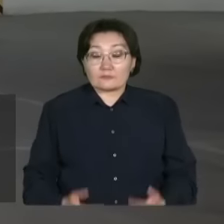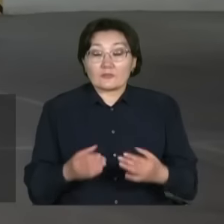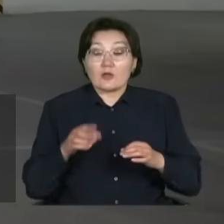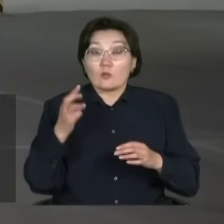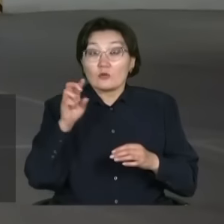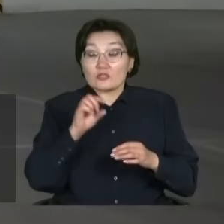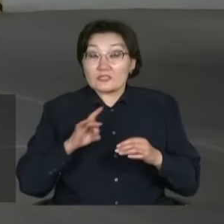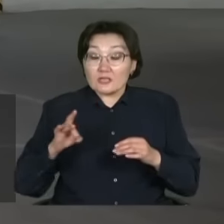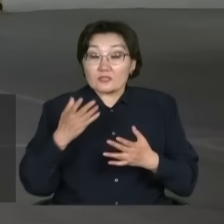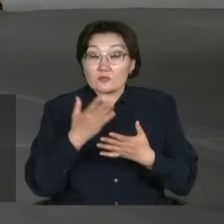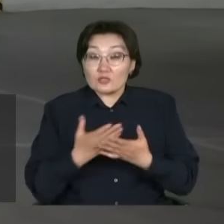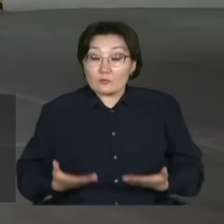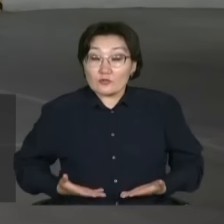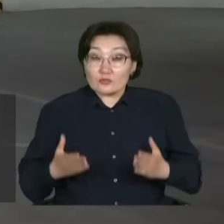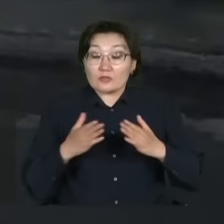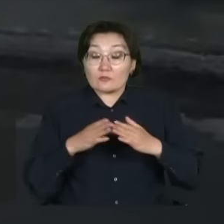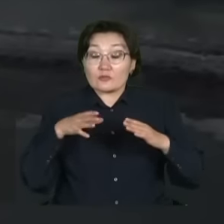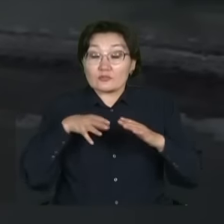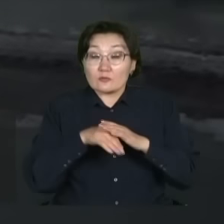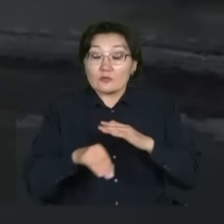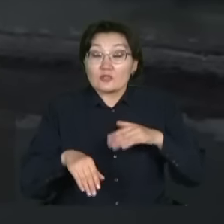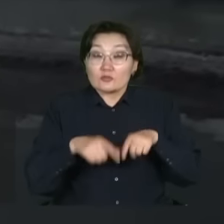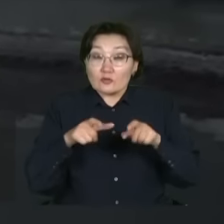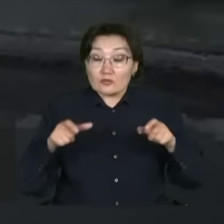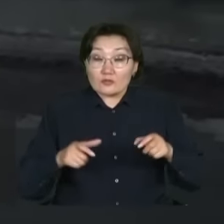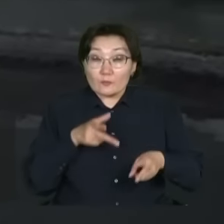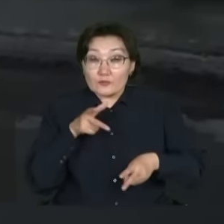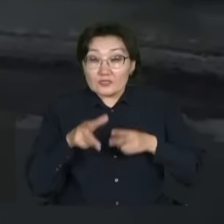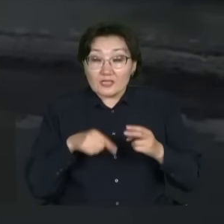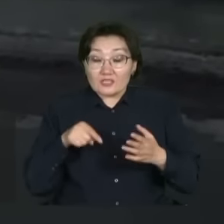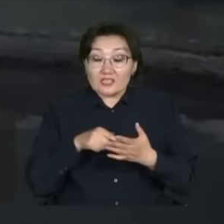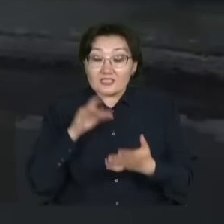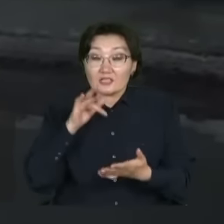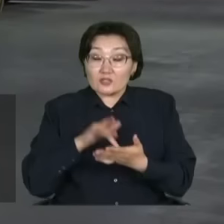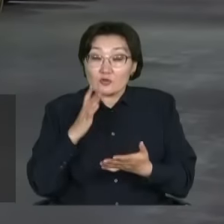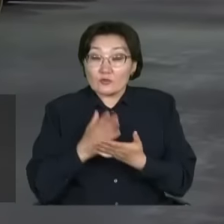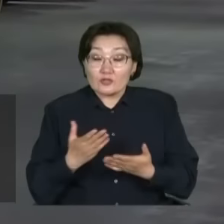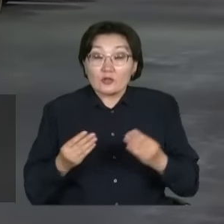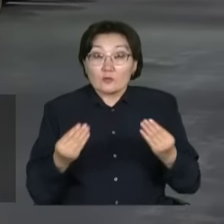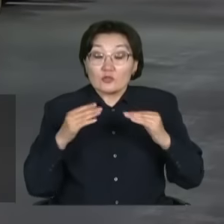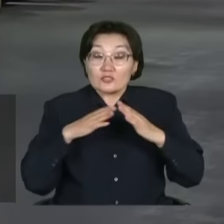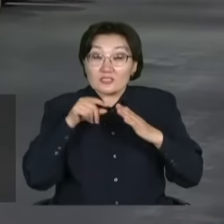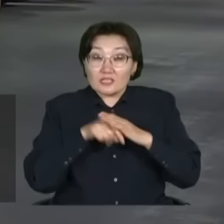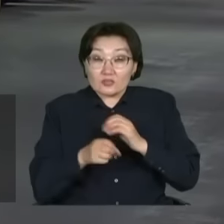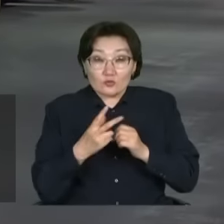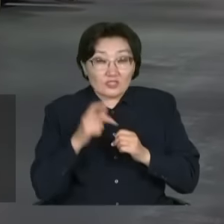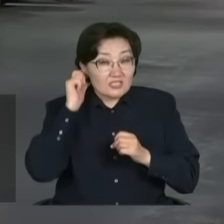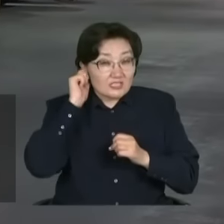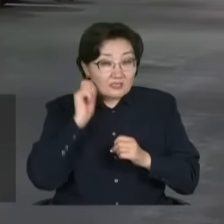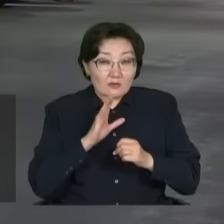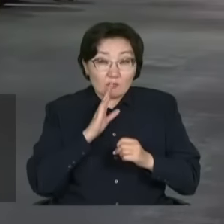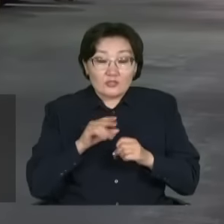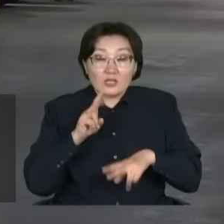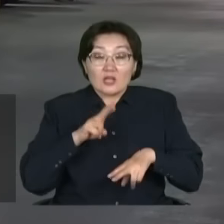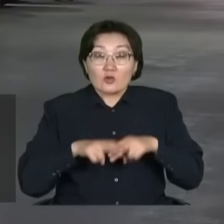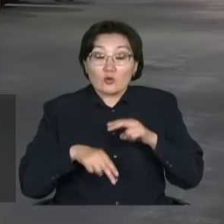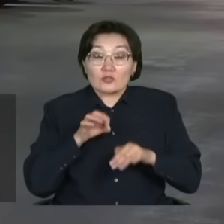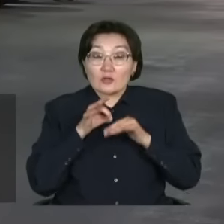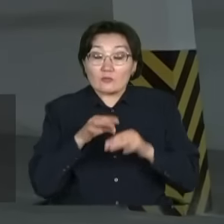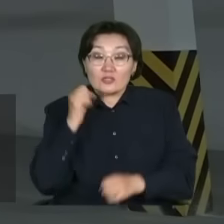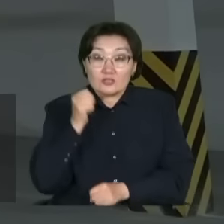Бостандық ауданында орналасқан кешенің тұрғындары дабыл қағып жатыр. Қаланың қақ ортасында орналасқан зәулім үйде 13 жастағы жеткіншекті құрылыс жүргізіп жатқан